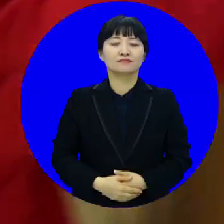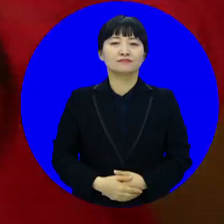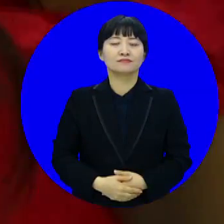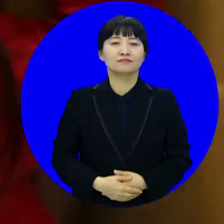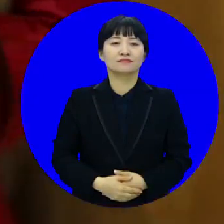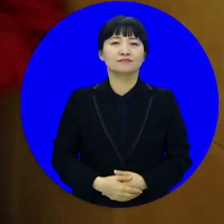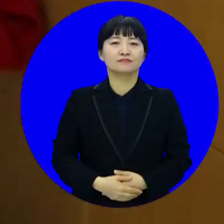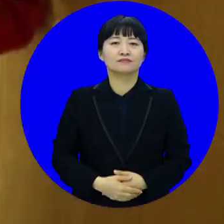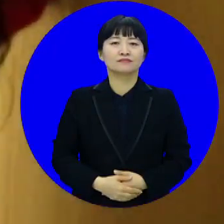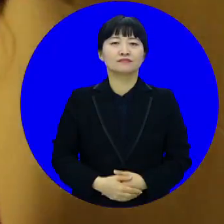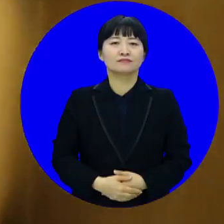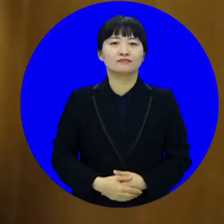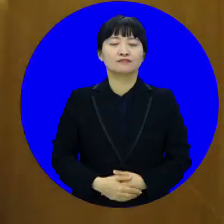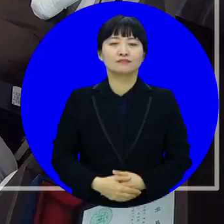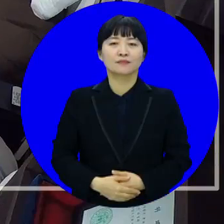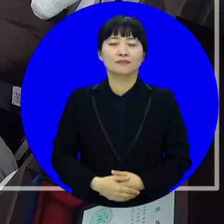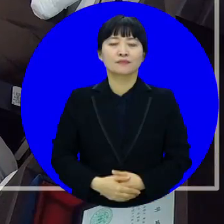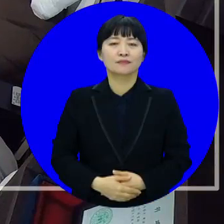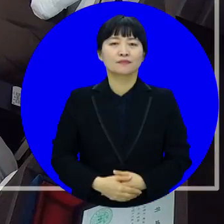있어.